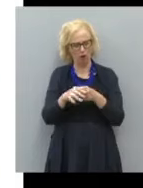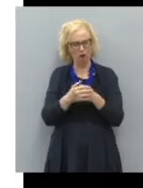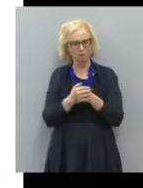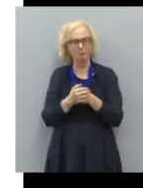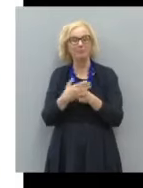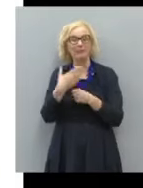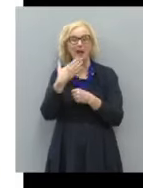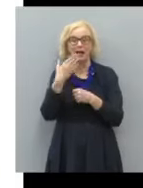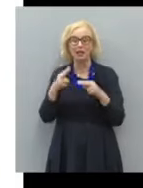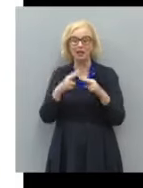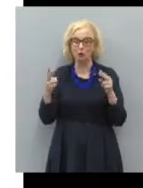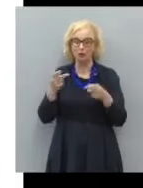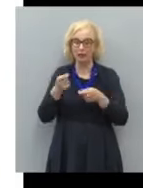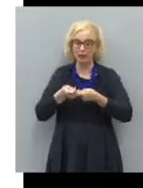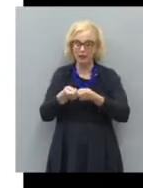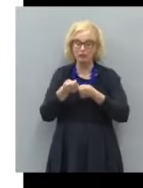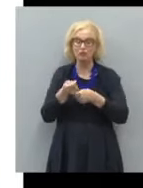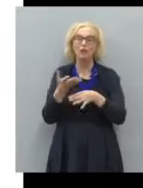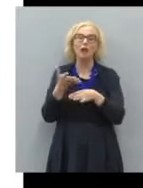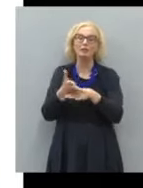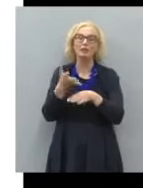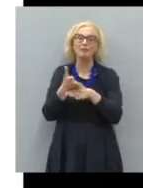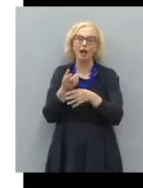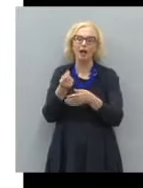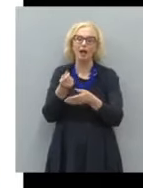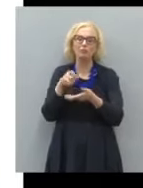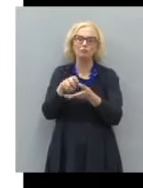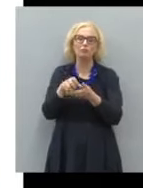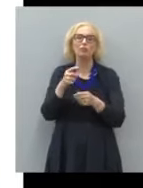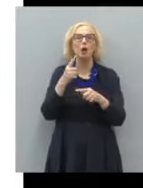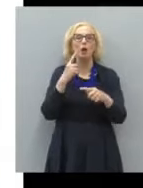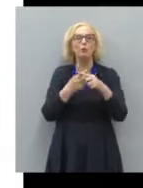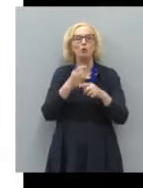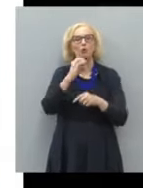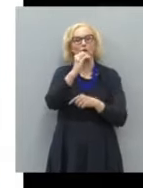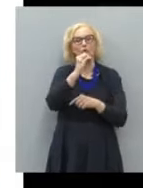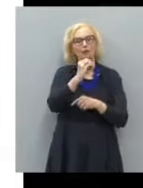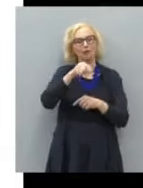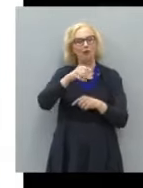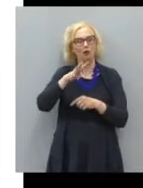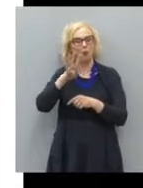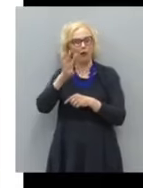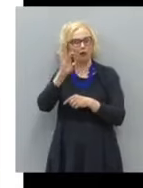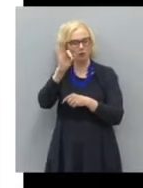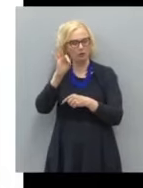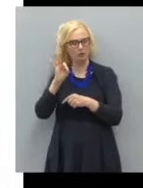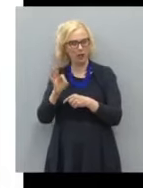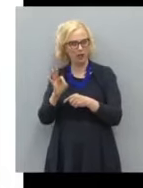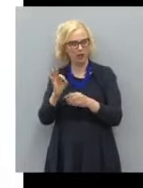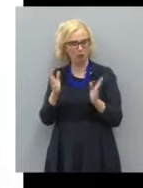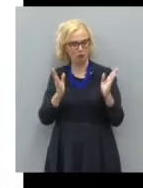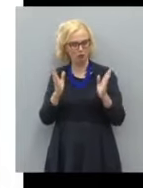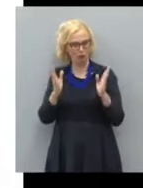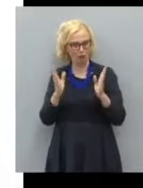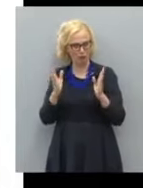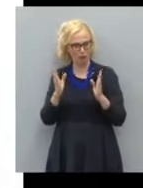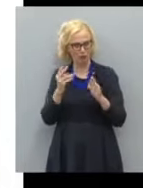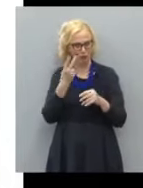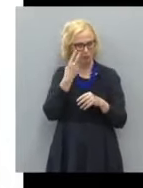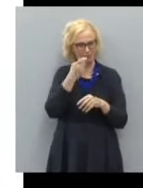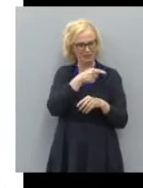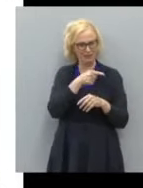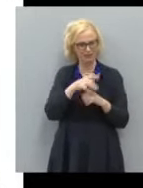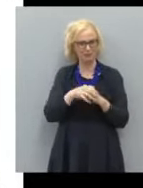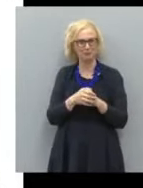provinciale abbiamo una più virgola 04 di crescita ulteriore rispetto a quanto prevedibile da le